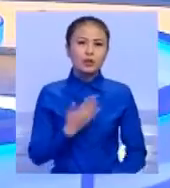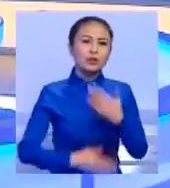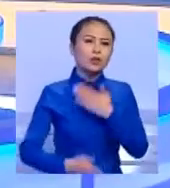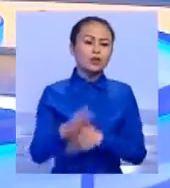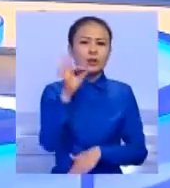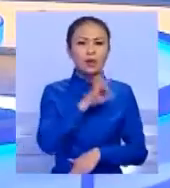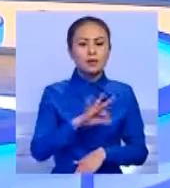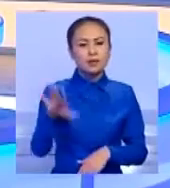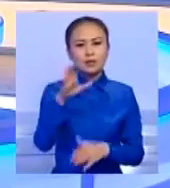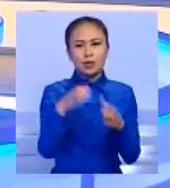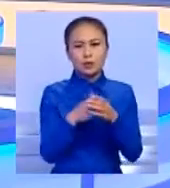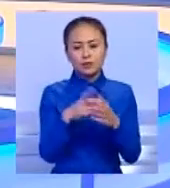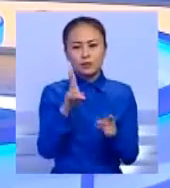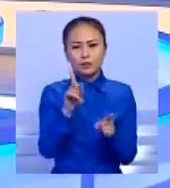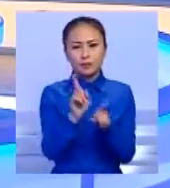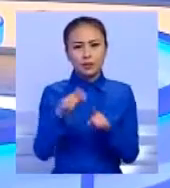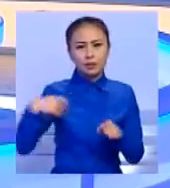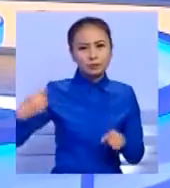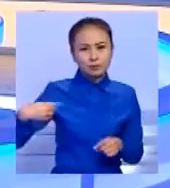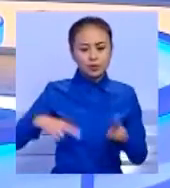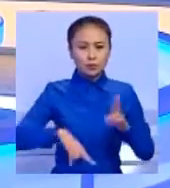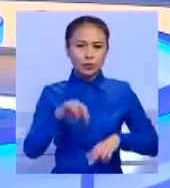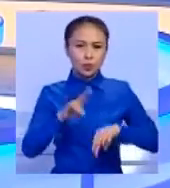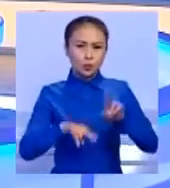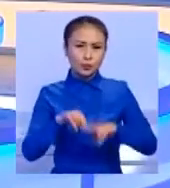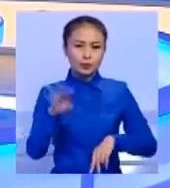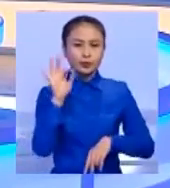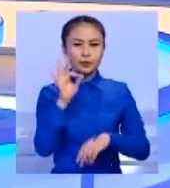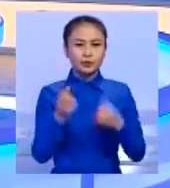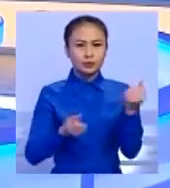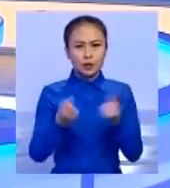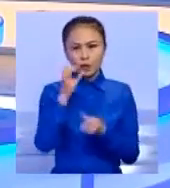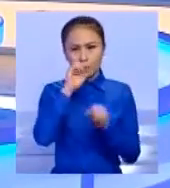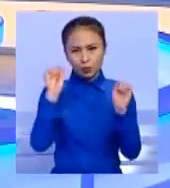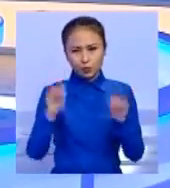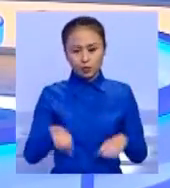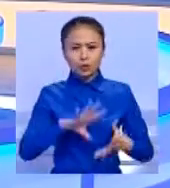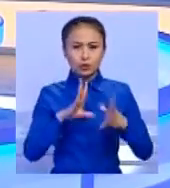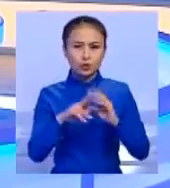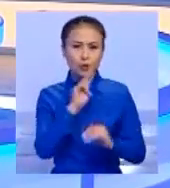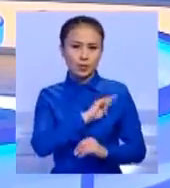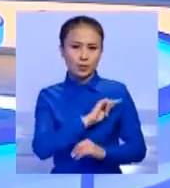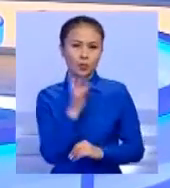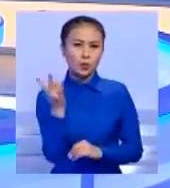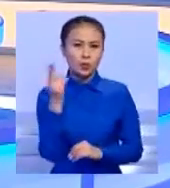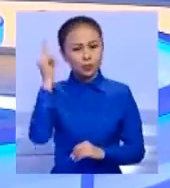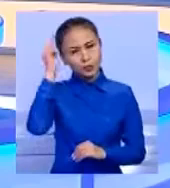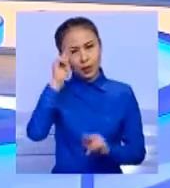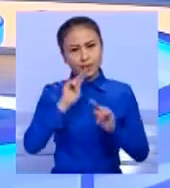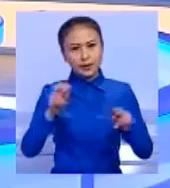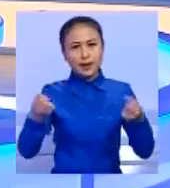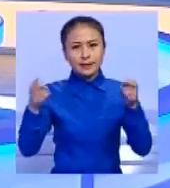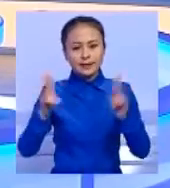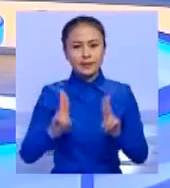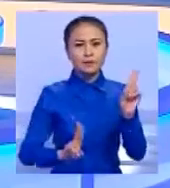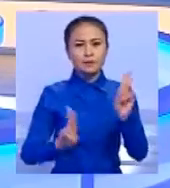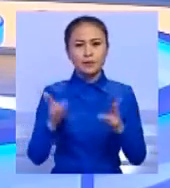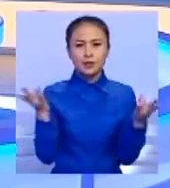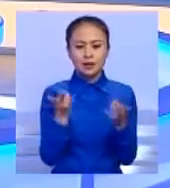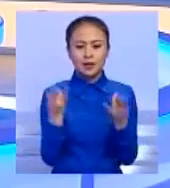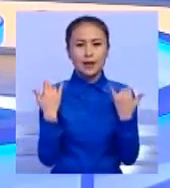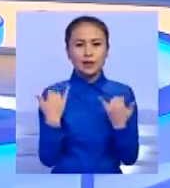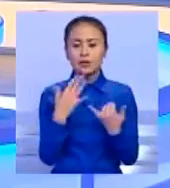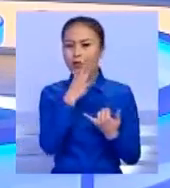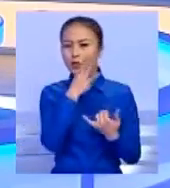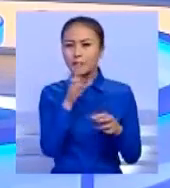Мүмкіндігі шектеулі жандарда кәсіпқой тігінші, құрылысшы не көлік жүргізуші бола алады. Ол үшін жұмысшы мамандықтарды оқытудың арнайы әдістемесі